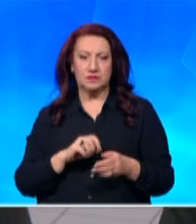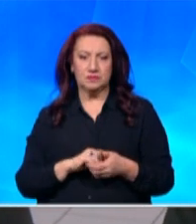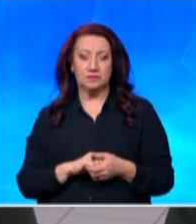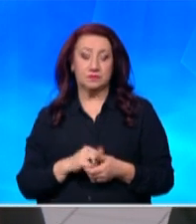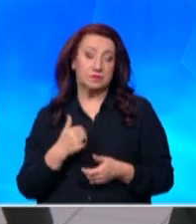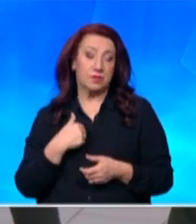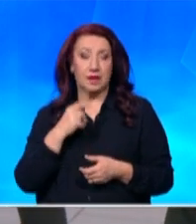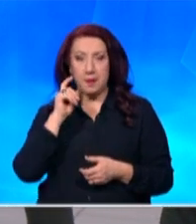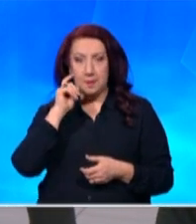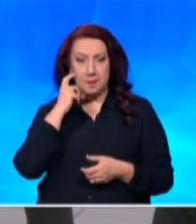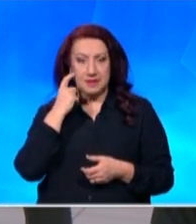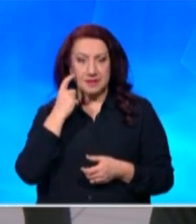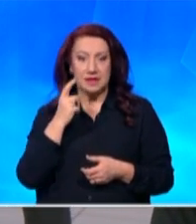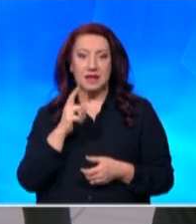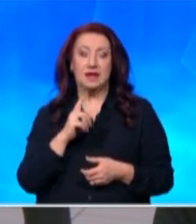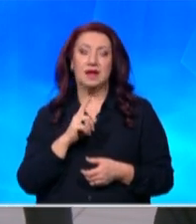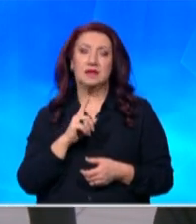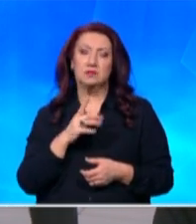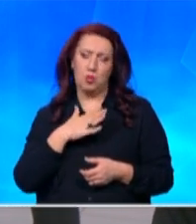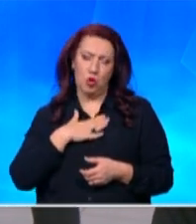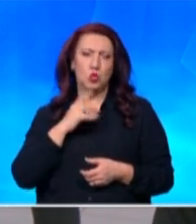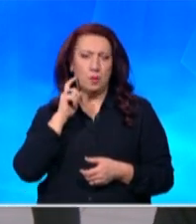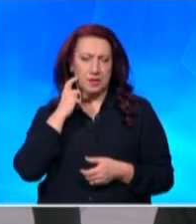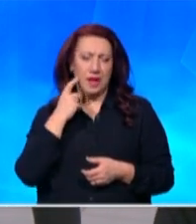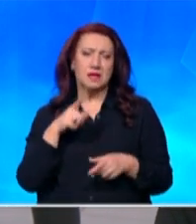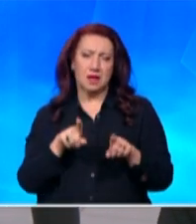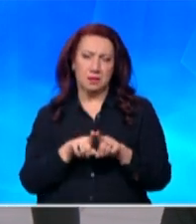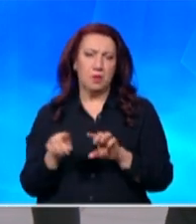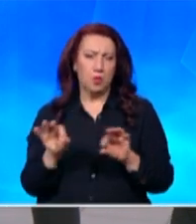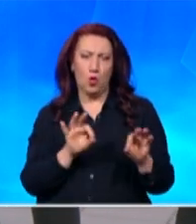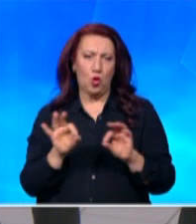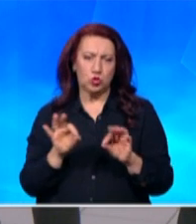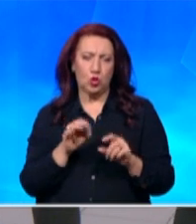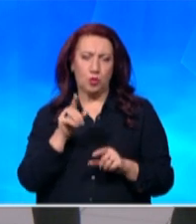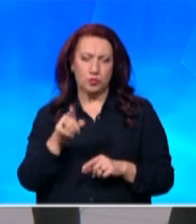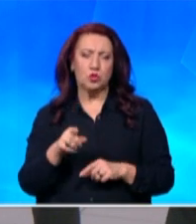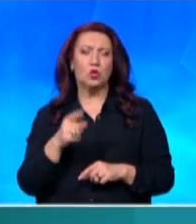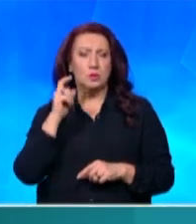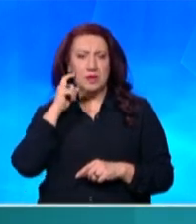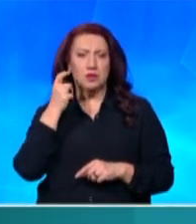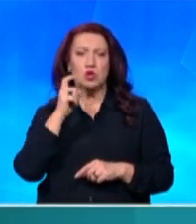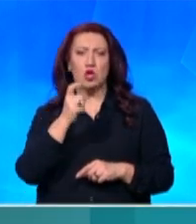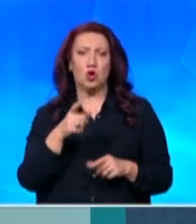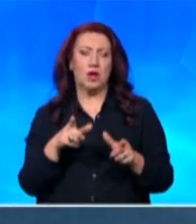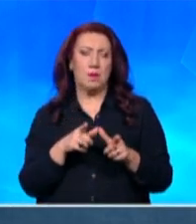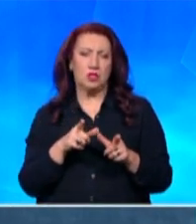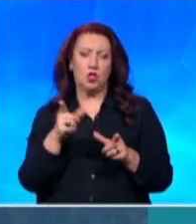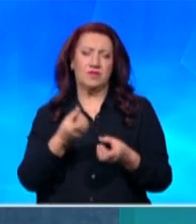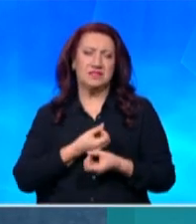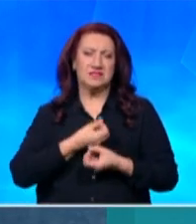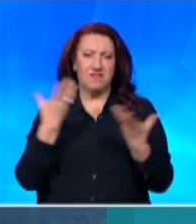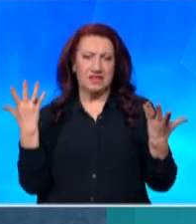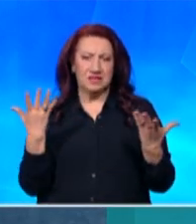Моята позиция не се различава коренно от позицията на клуба. Георги Иванов е легенда и такъв ще се остане. Никой не може да го свали